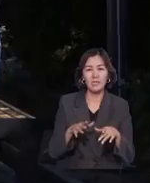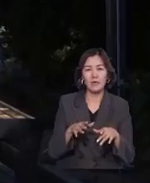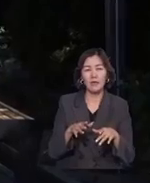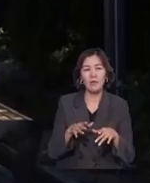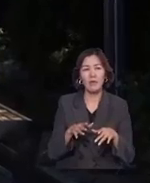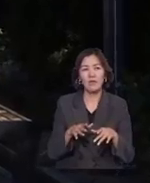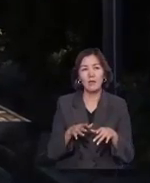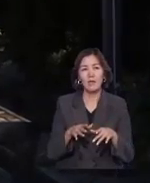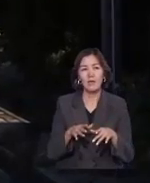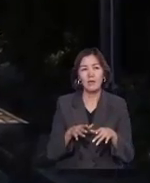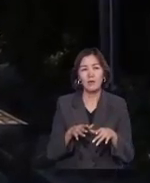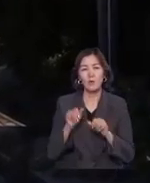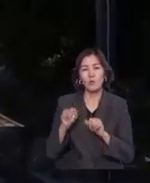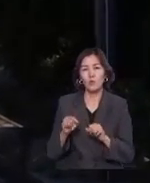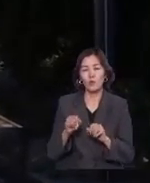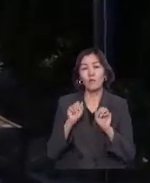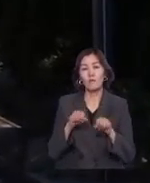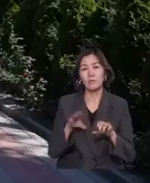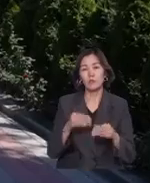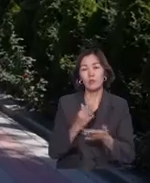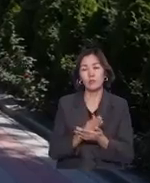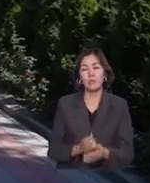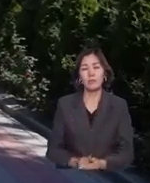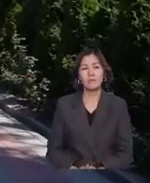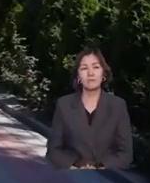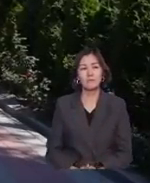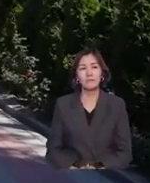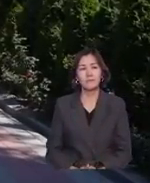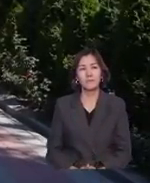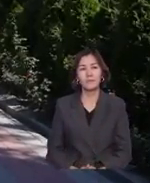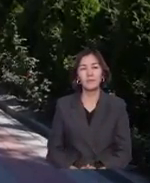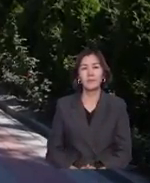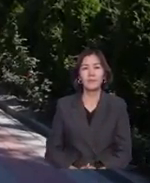қалмауына мүмкіндік береді. Ернұр Медет, Ғабит Қабдырахман, Жетісу арнасы, Талдықорған.